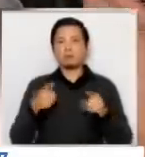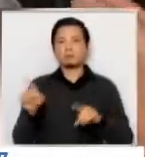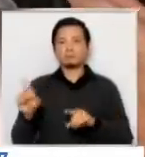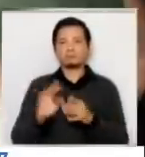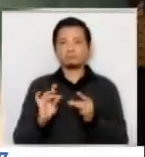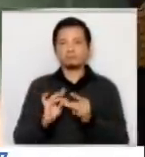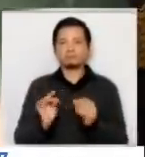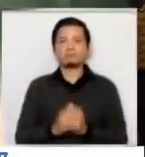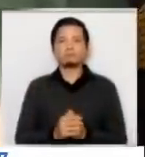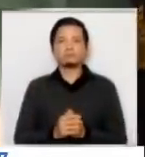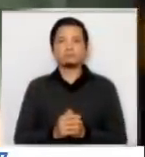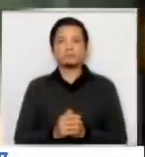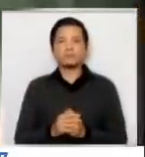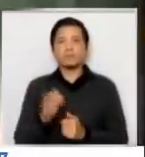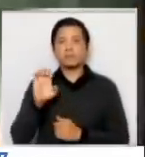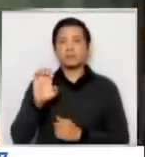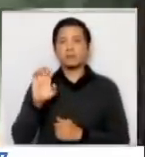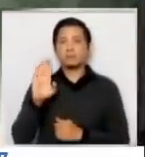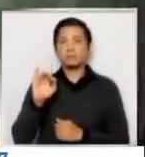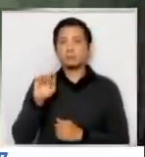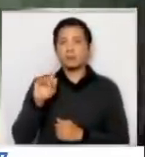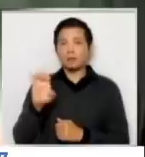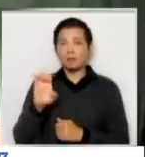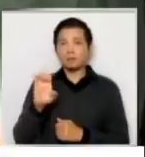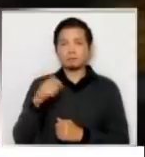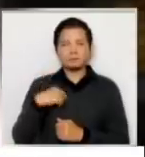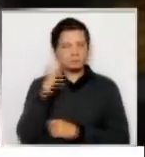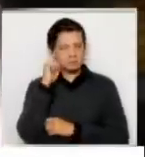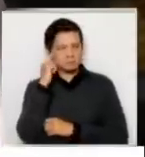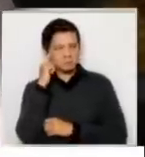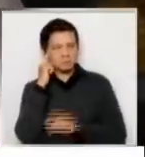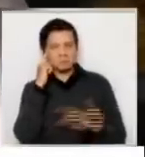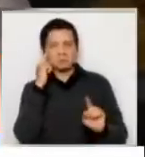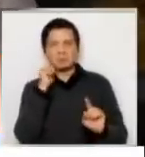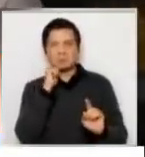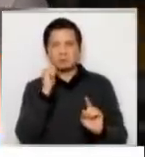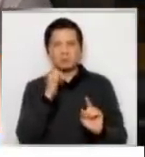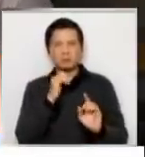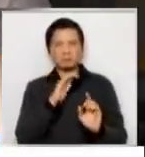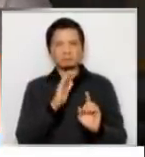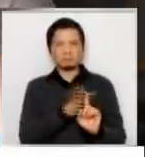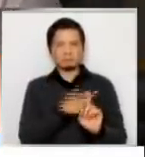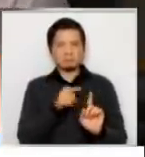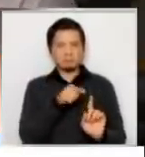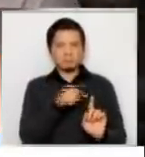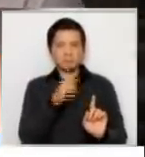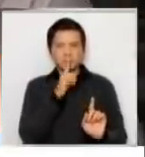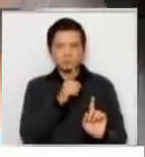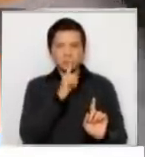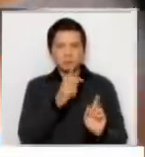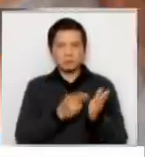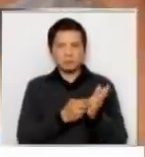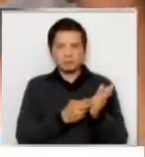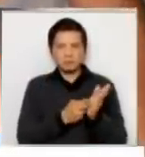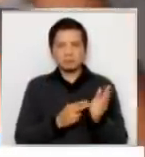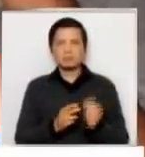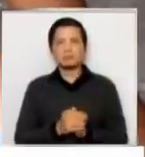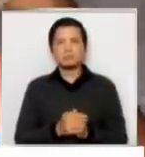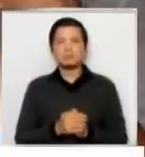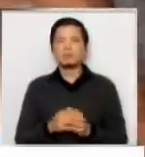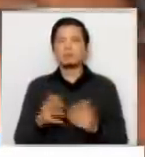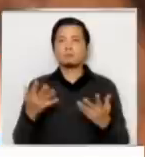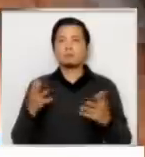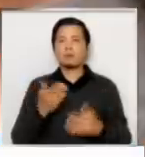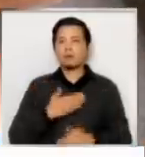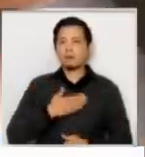umanong e-bike, hindi kumbinsido sa paliwanag ng mga sospek. Wala pong magnanakaw na umamin sa kanyang kasalanan po.